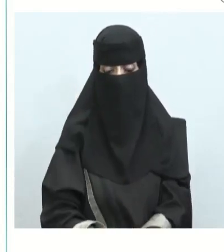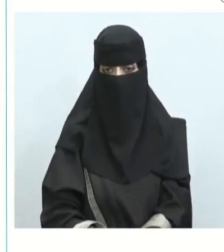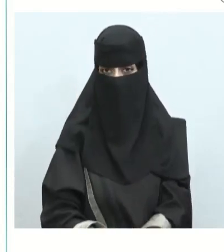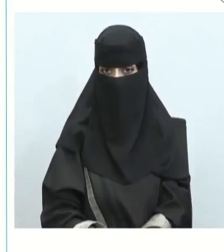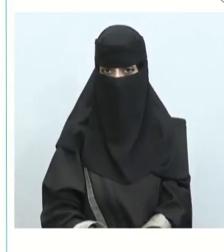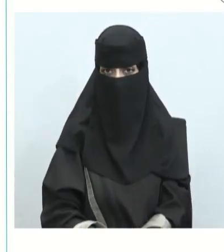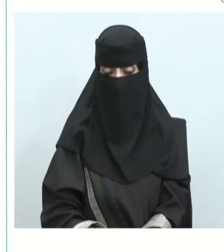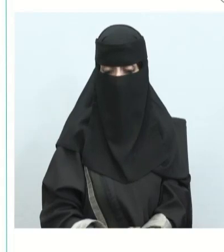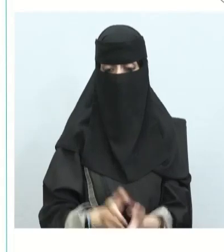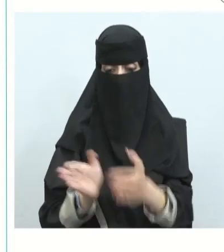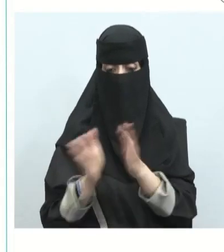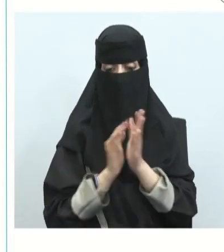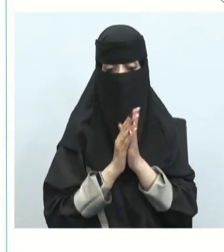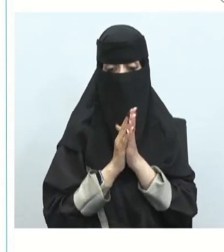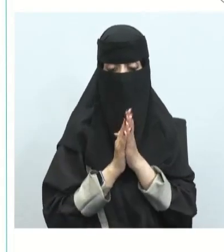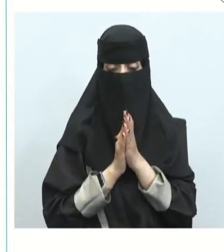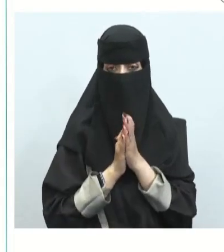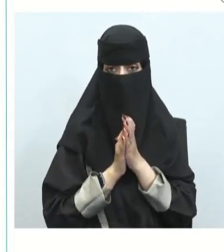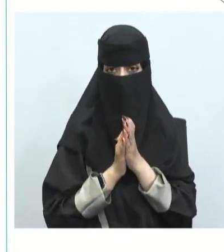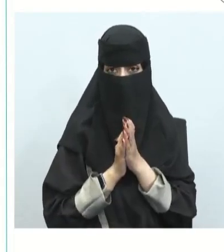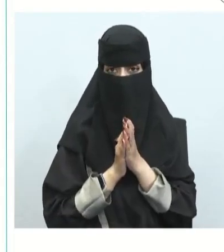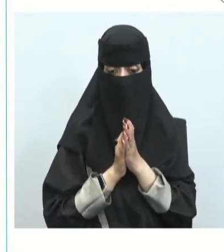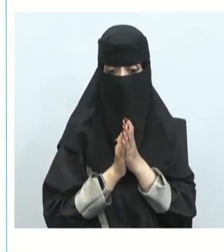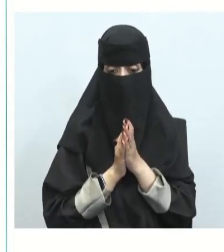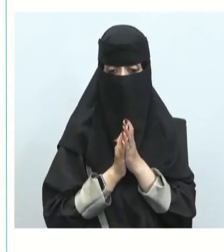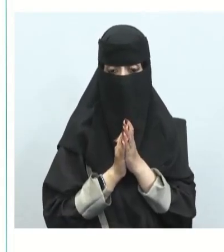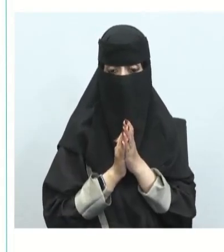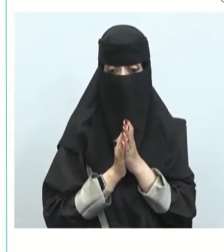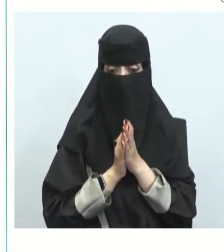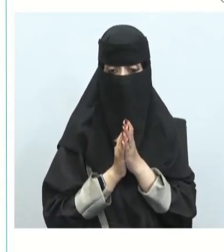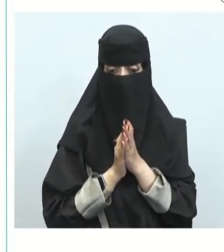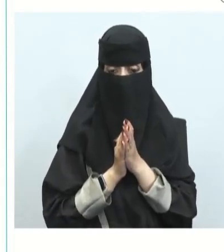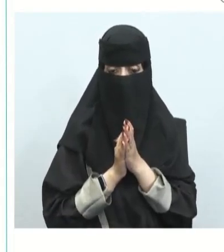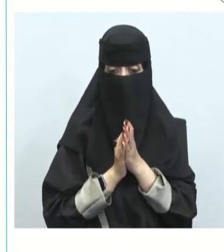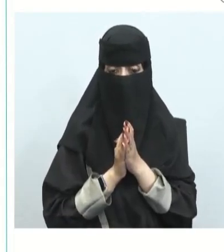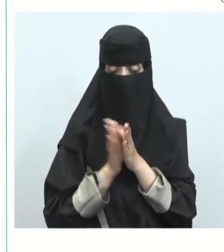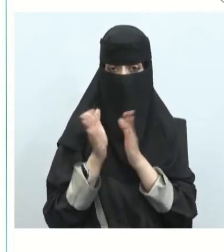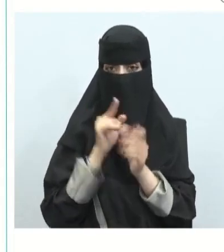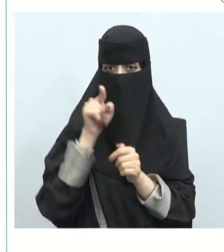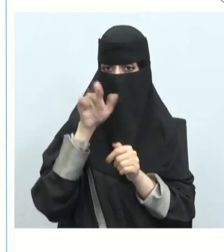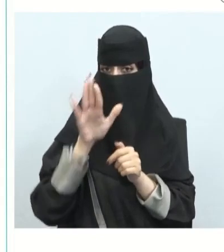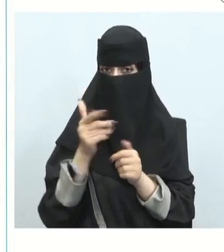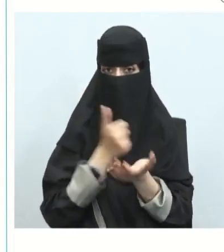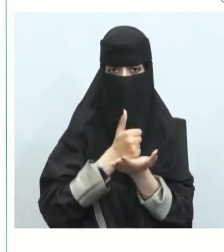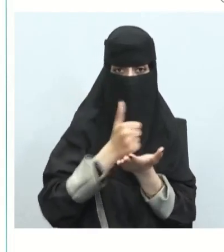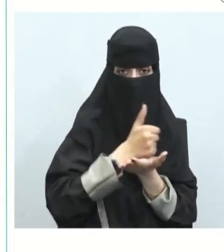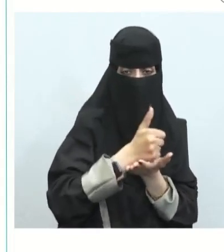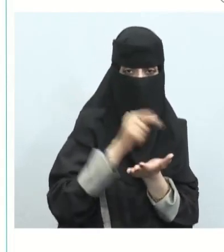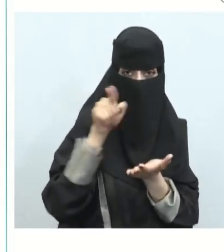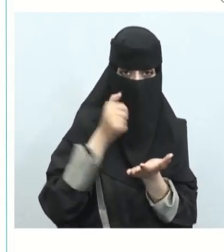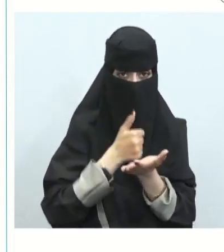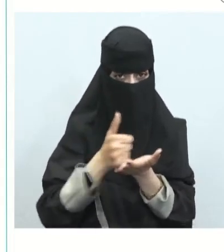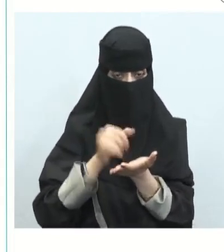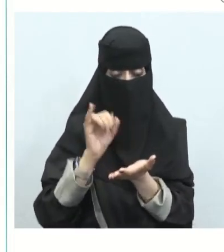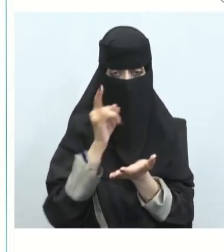هي المحدده الانجاز او الانتماء او السلطه اي اسلوب من اساليب الاتيه لا